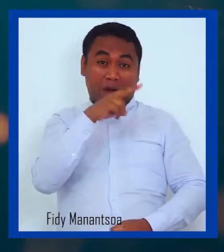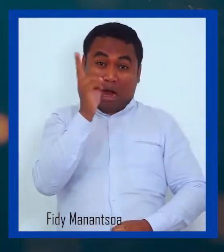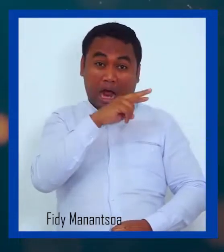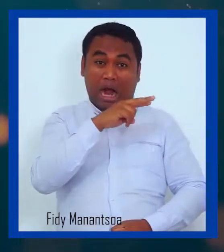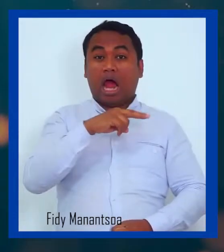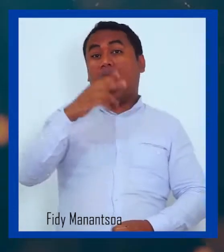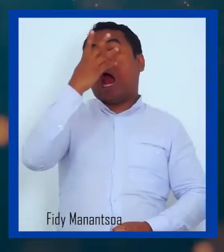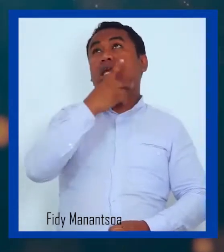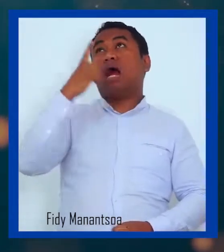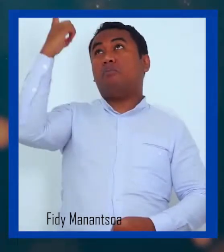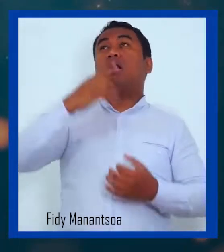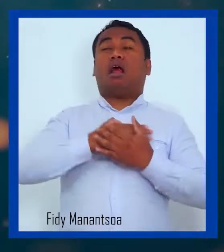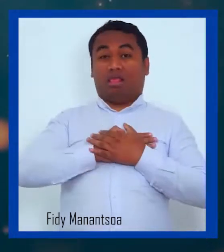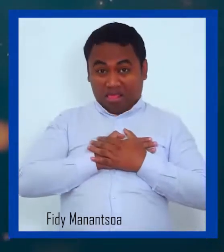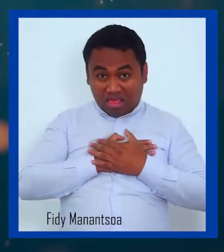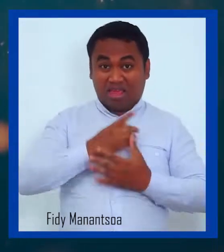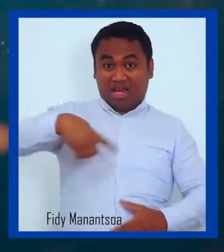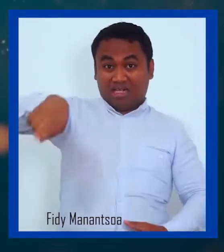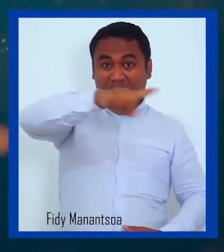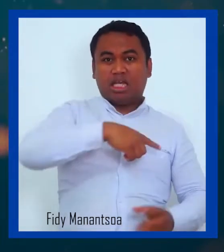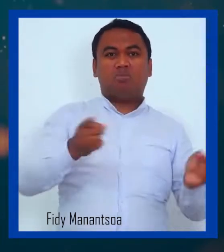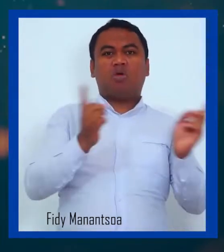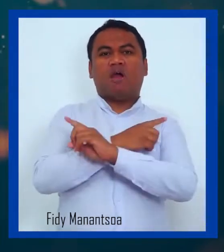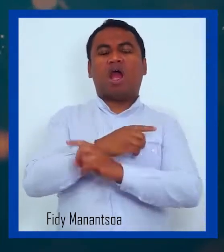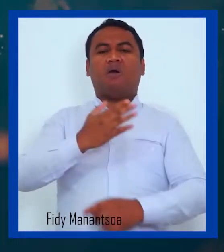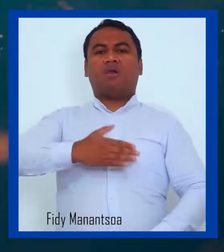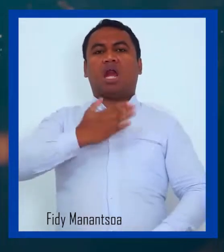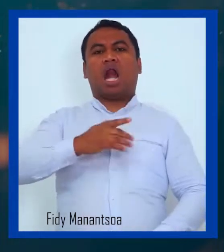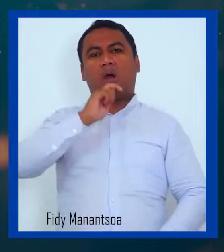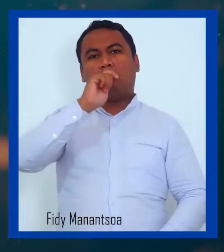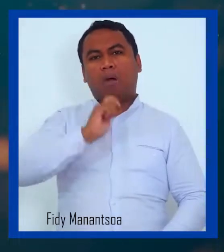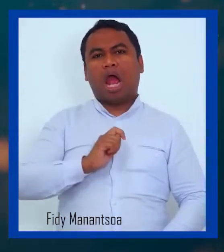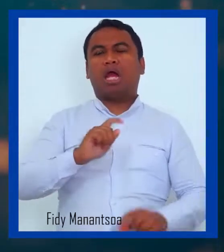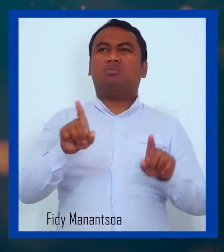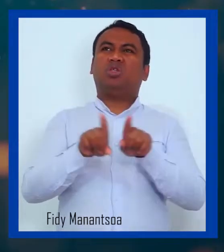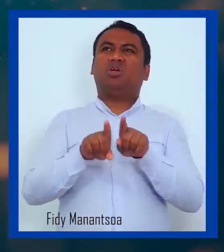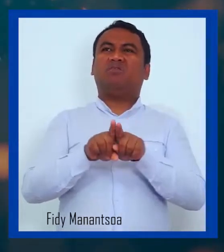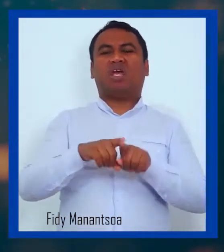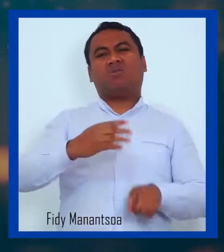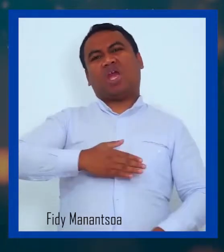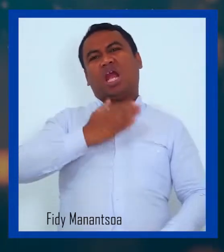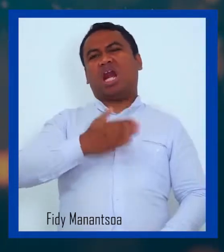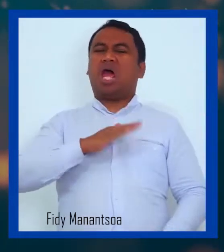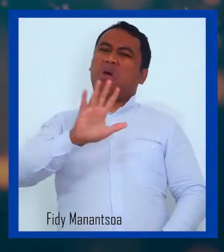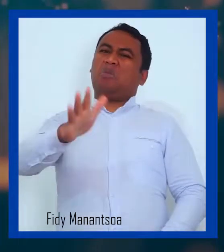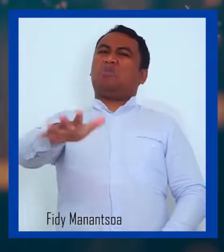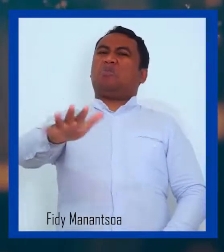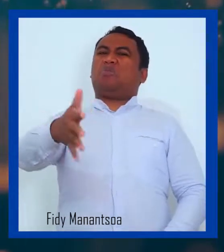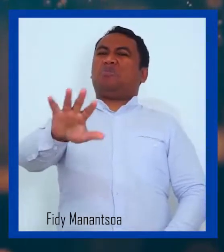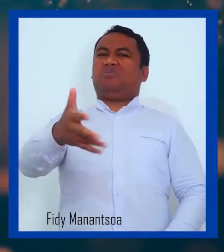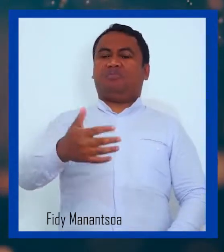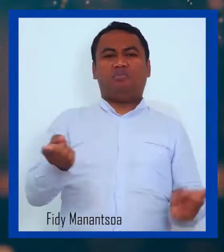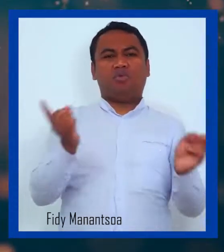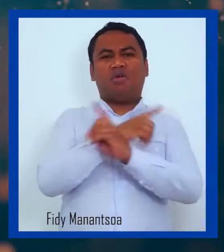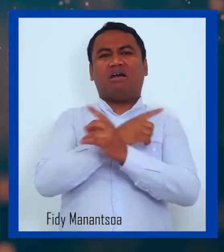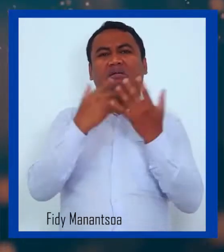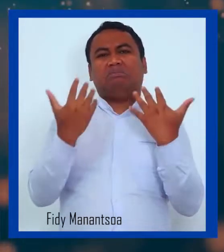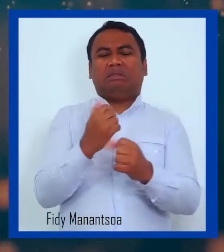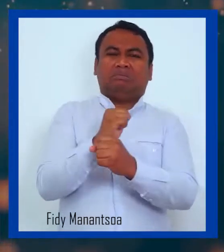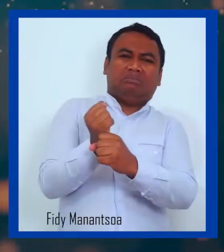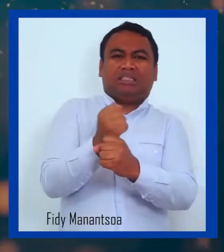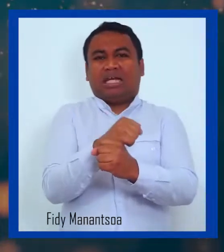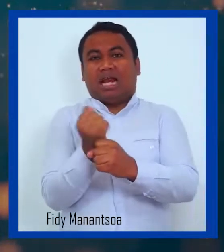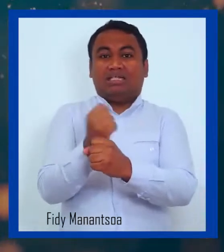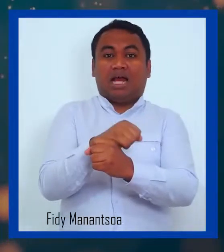foana satria ny tena marina tsy tena ao ilay fitiavanan'i Kristy, tsy mbola mipetraka tsara ilay fahatokiana ny fitiavan'i Kristy. Dia izany mahatonga ny olona